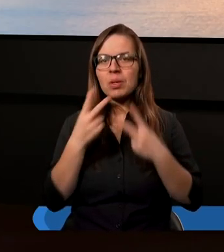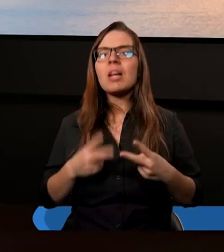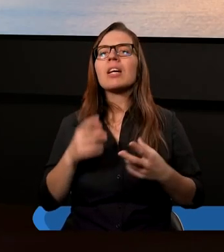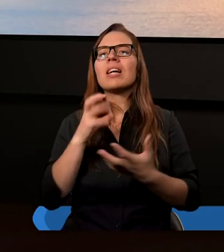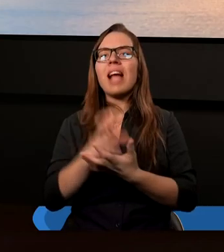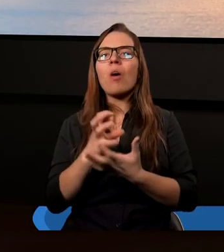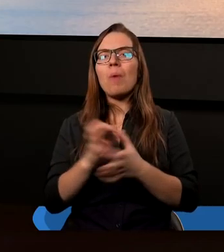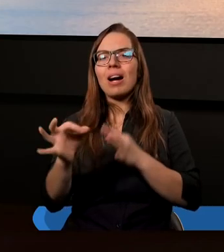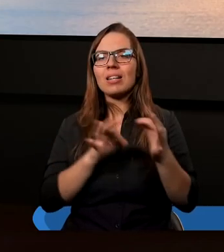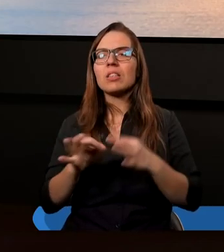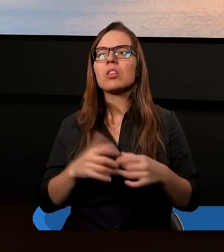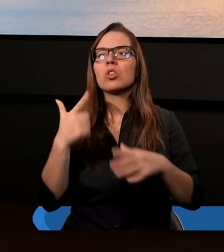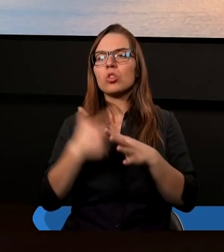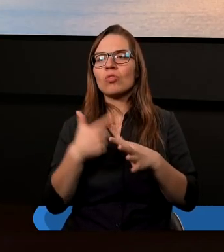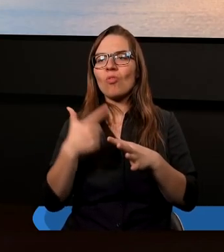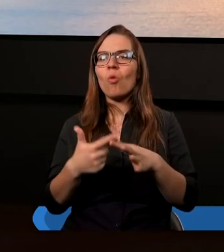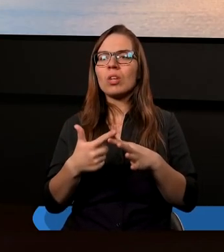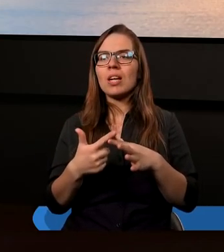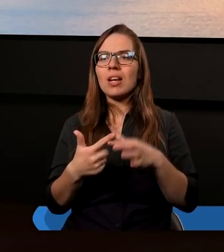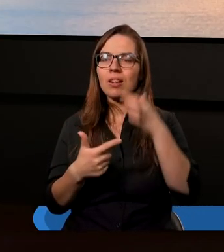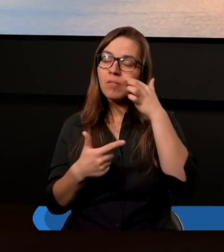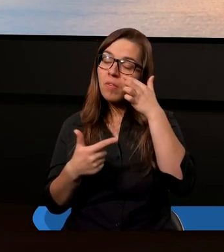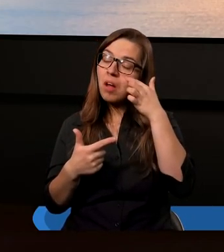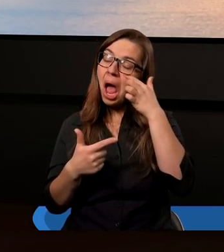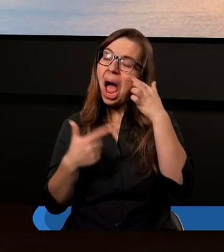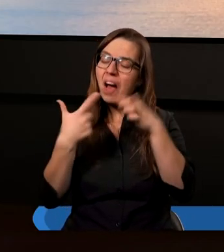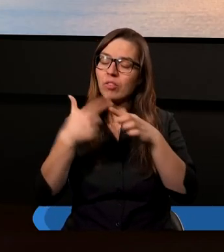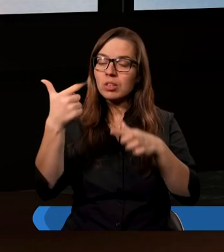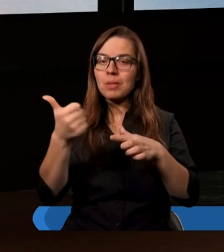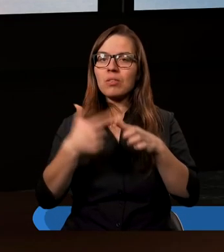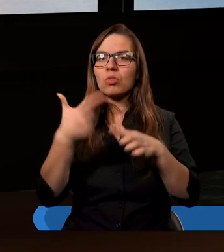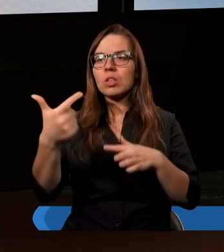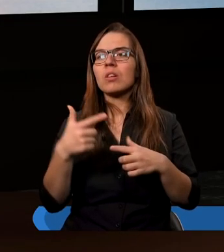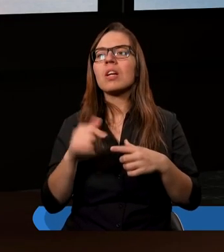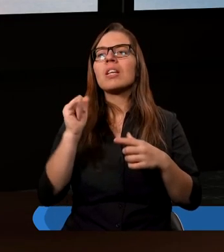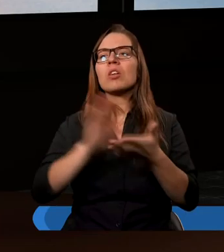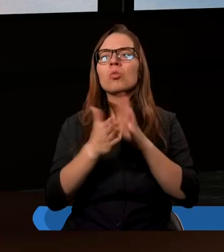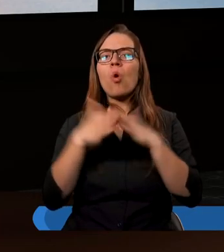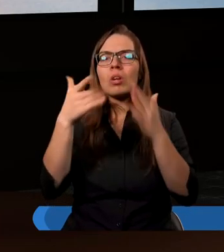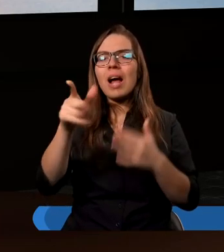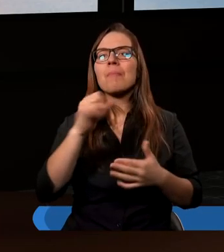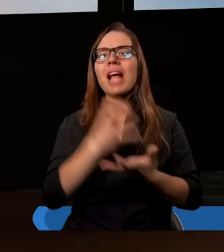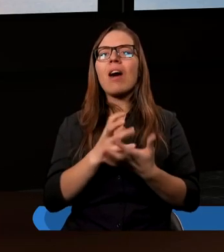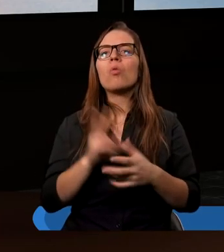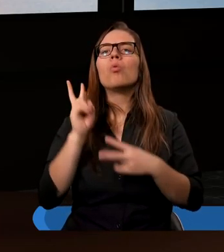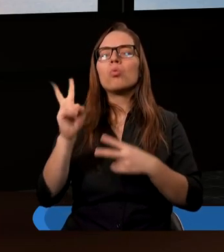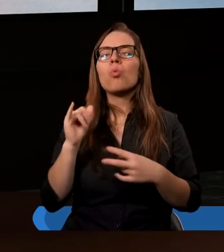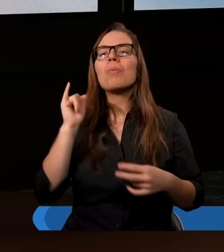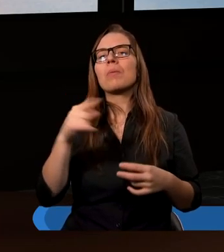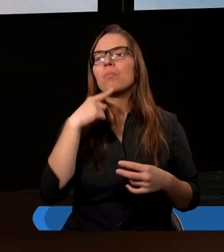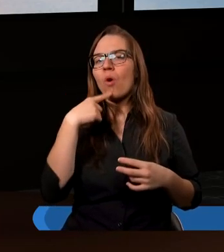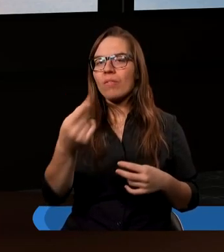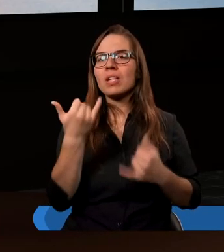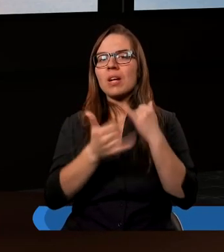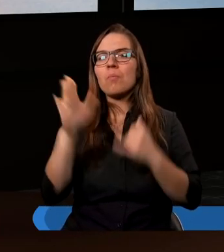historii Jakuba, 21-22 werset. I złożył tam Jakub ślub i powiedział,